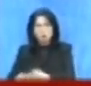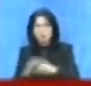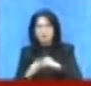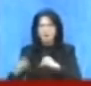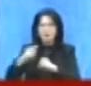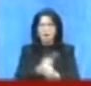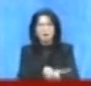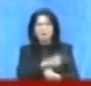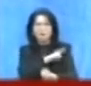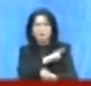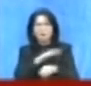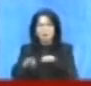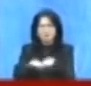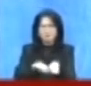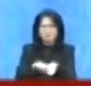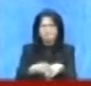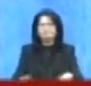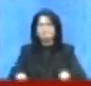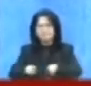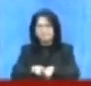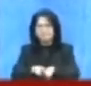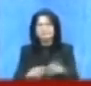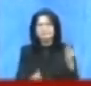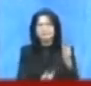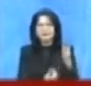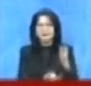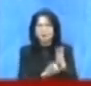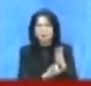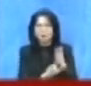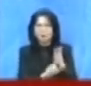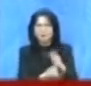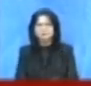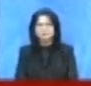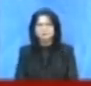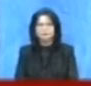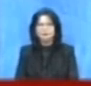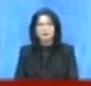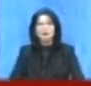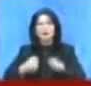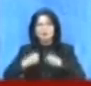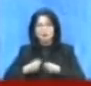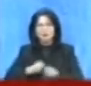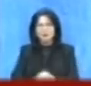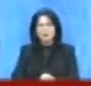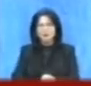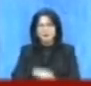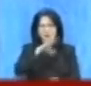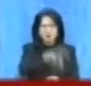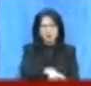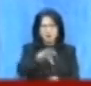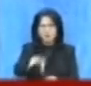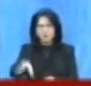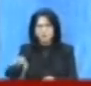kemampuan adaptasi teknologi. Kelima, penguatan desentralisasi fiskal untuk peningkatan